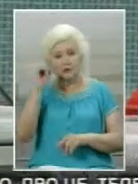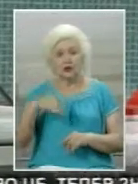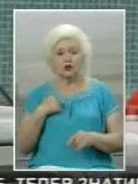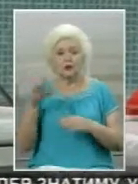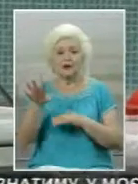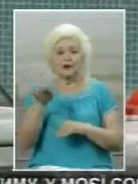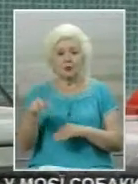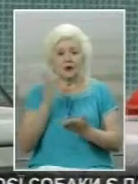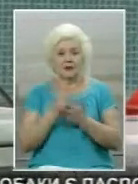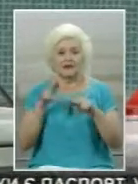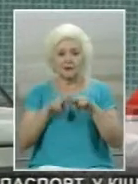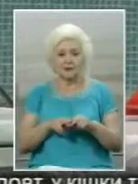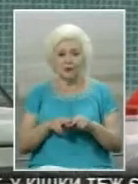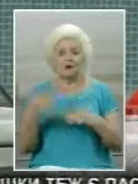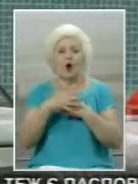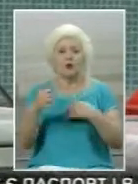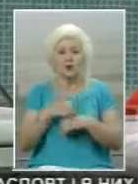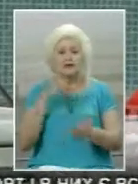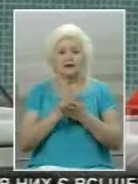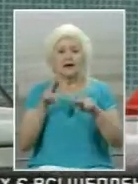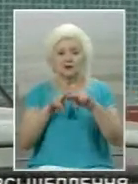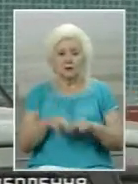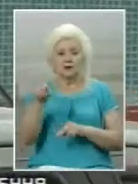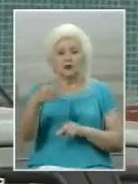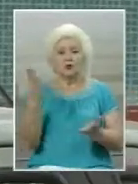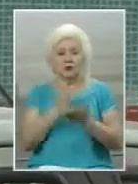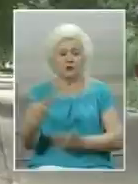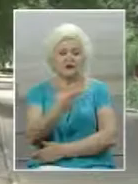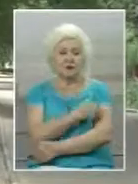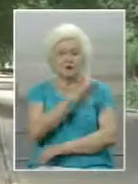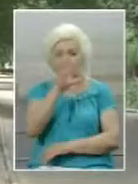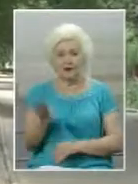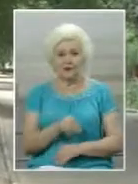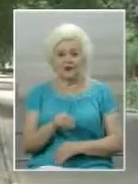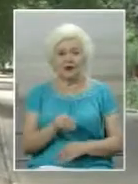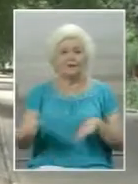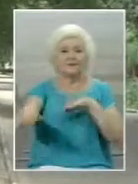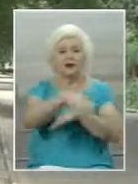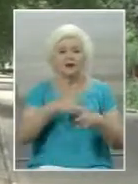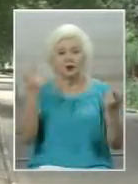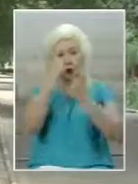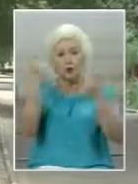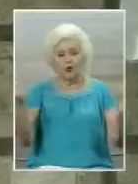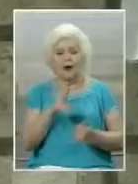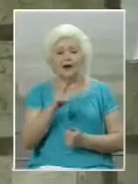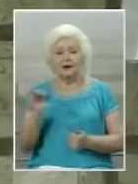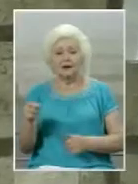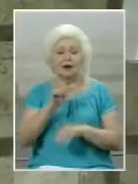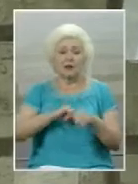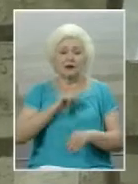собаки есть паспорт, у моей кошки тоже есть паспорт, и у них есть прививки все. На території, де оголосили карантин,